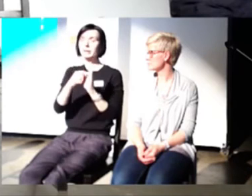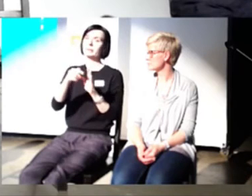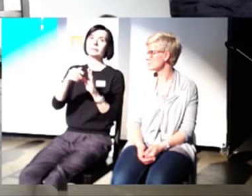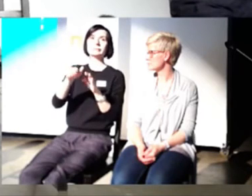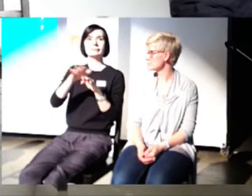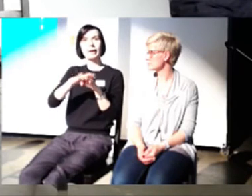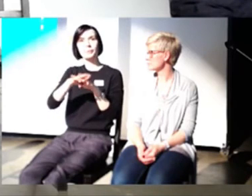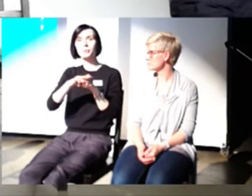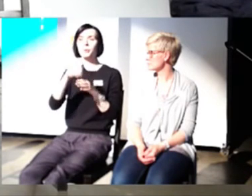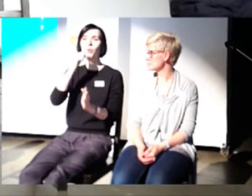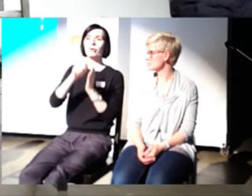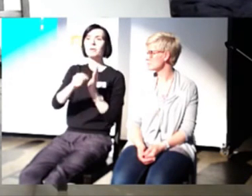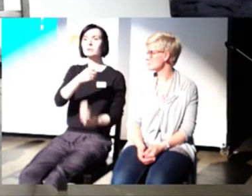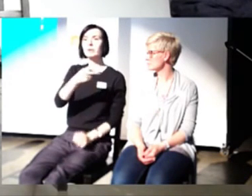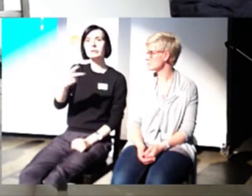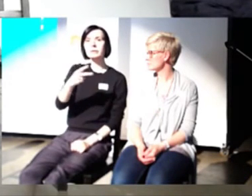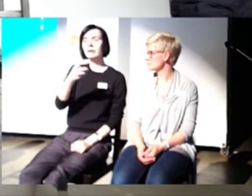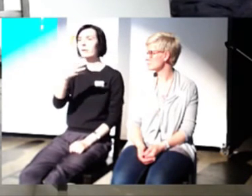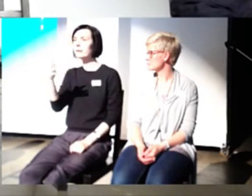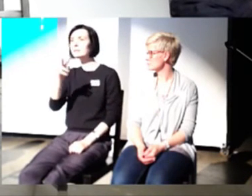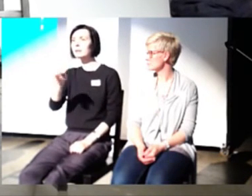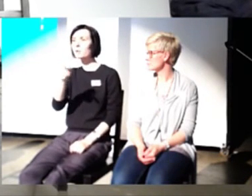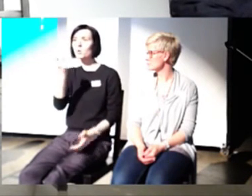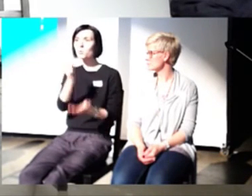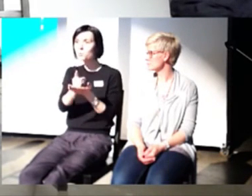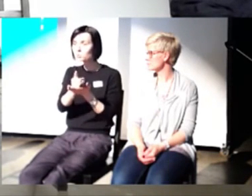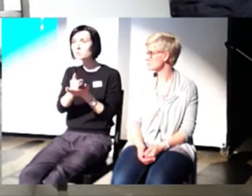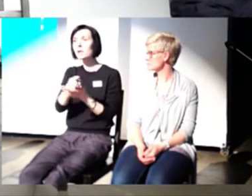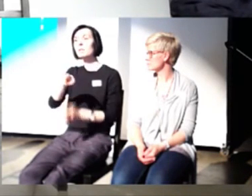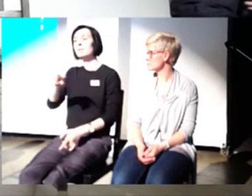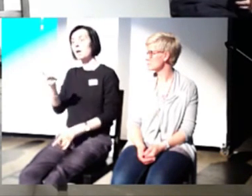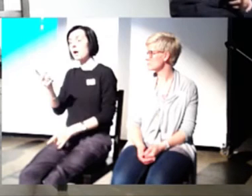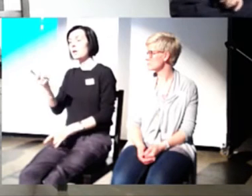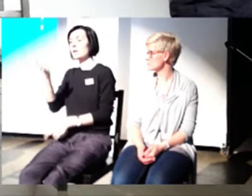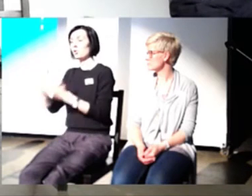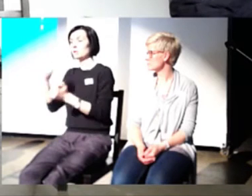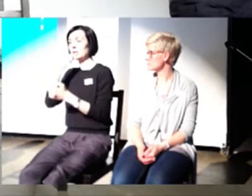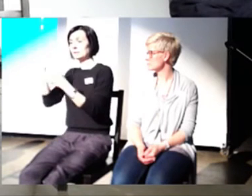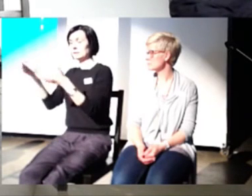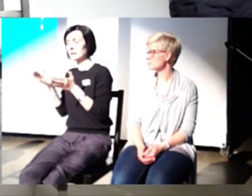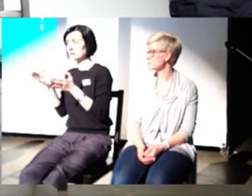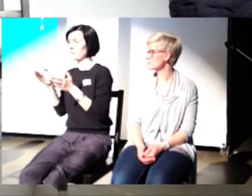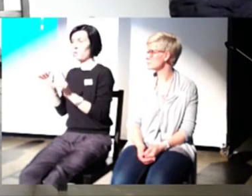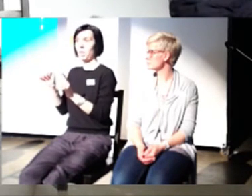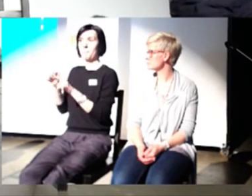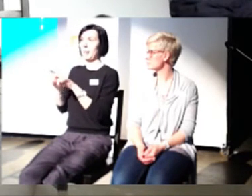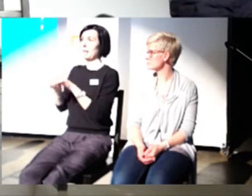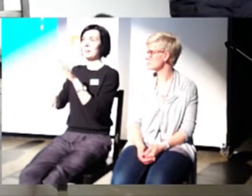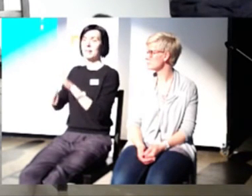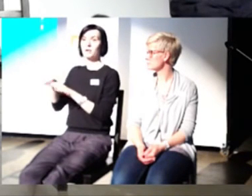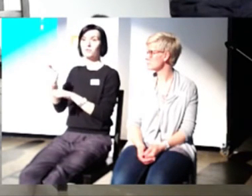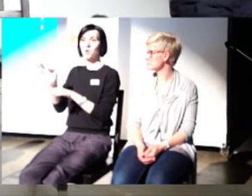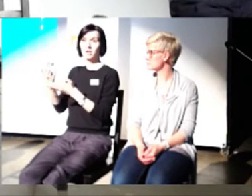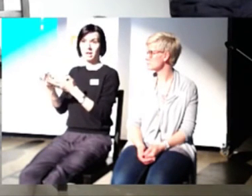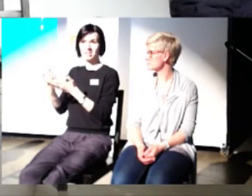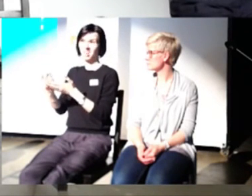400 €. Sitten on sellaisia, jotka pyytää melkein täyden vuokrahinnan, joka vastaa melkein 700 €. Ja sitten